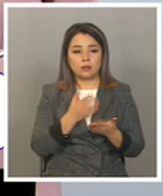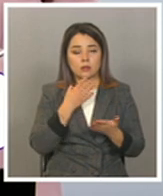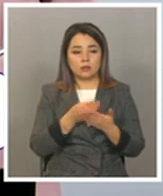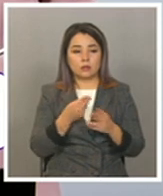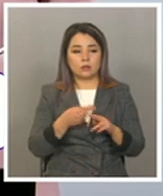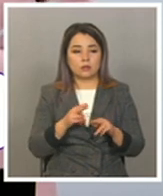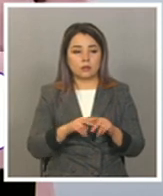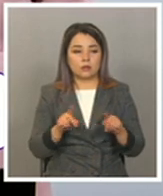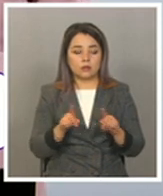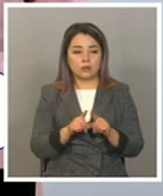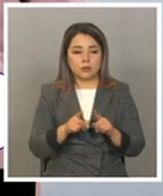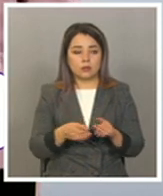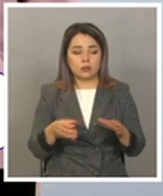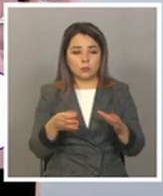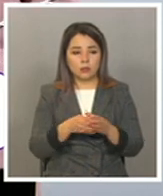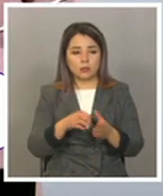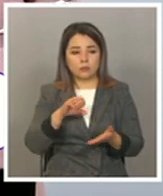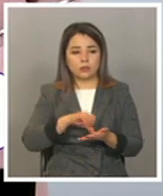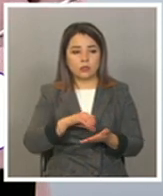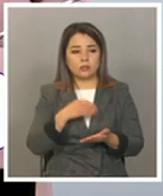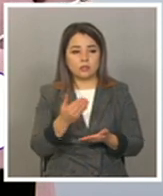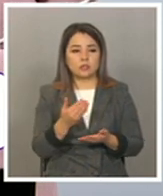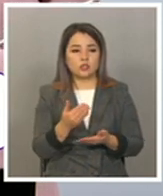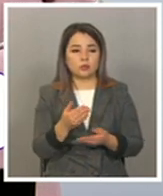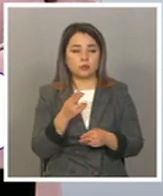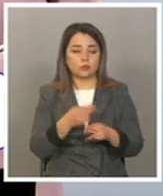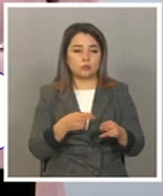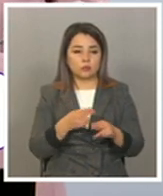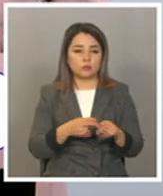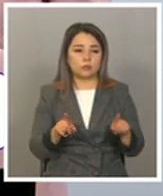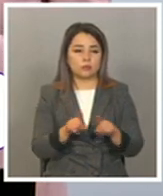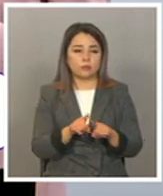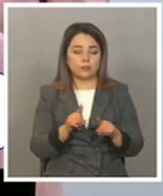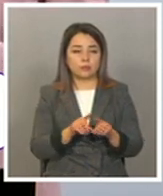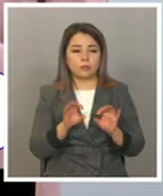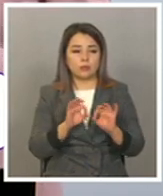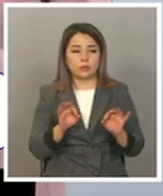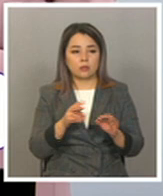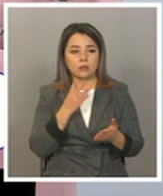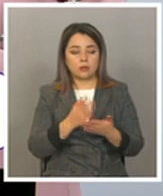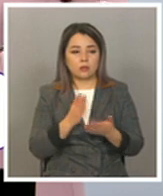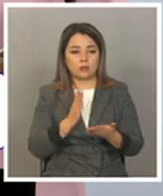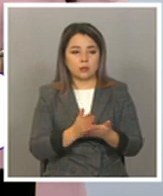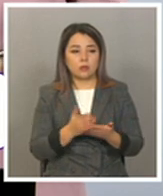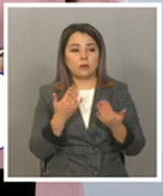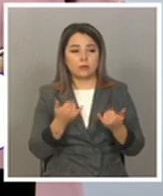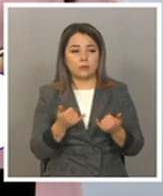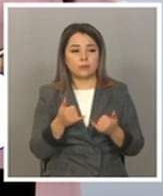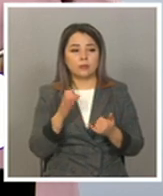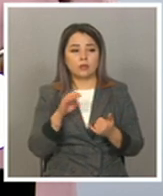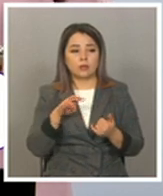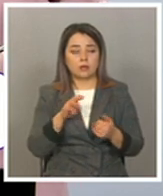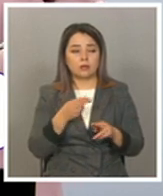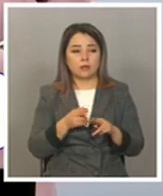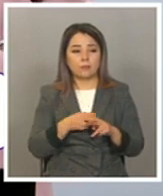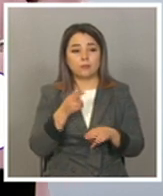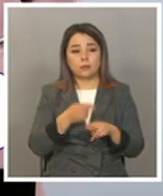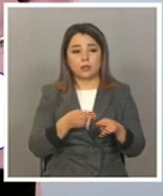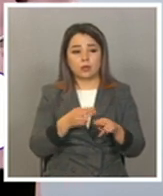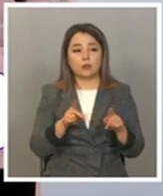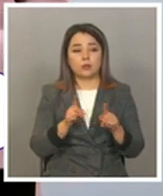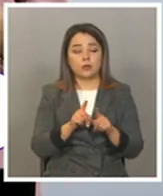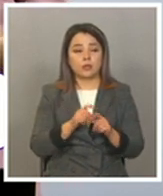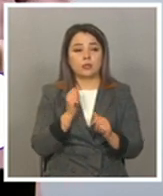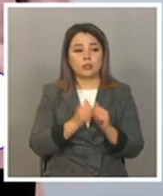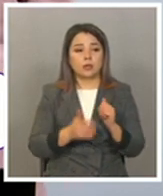білесіздер. Сол секілді сілтілік металдар да металдарға жатады. Сілтілік металдар біздің күнделікті өмірде жиі